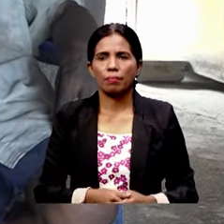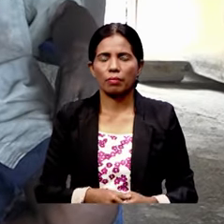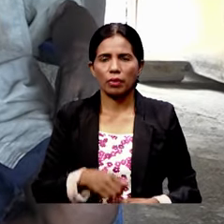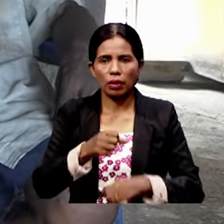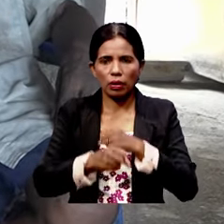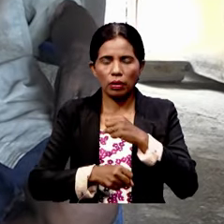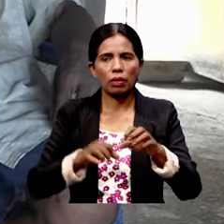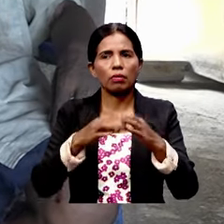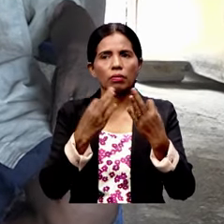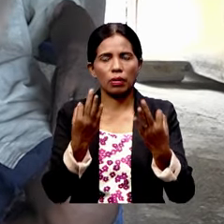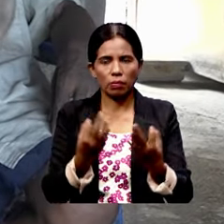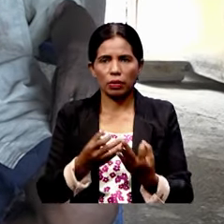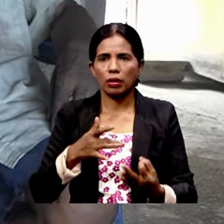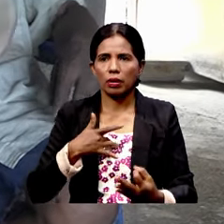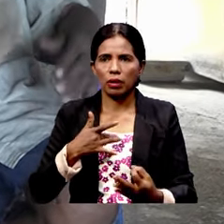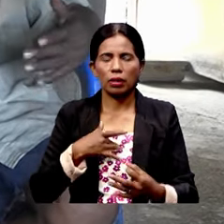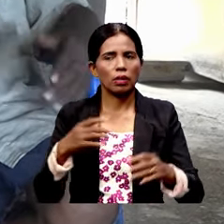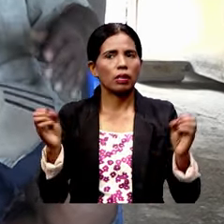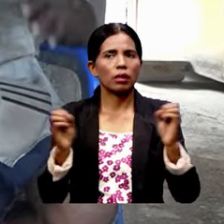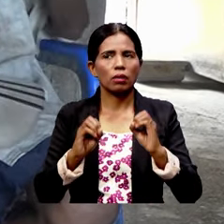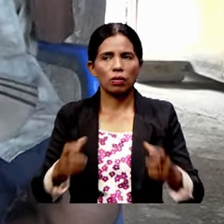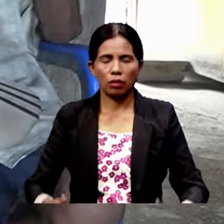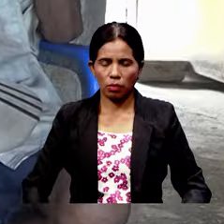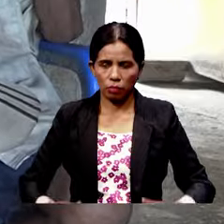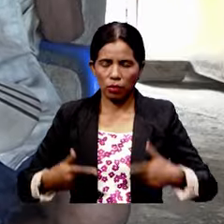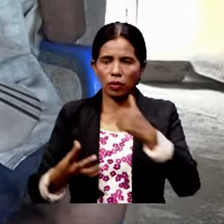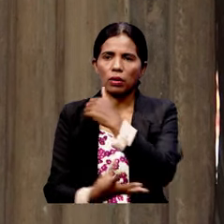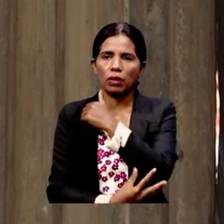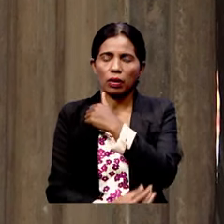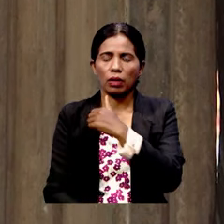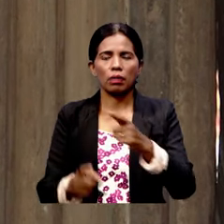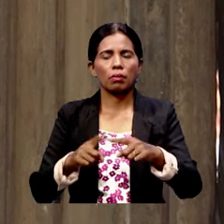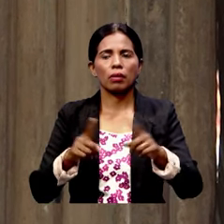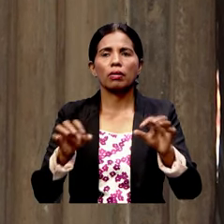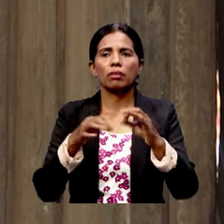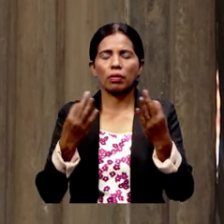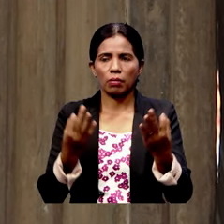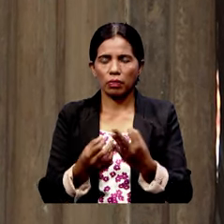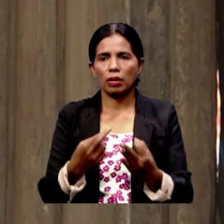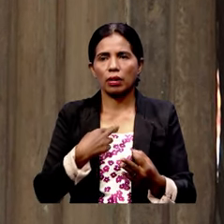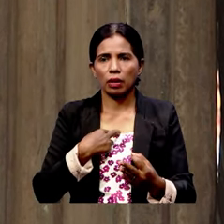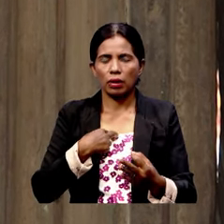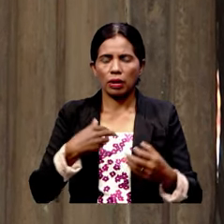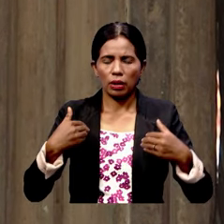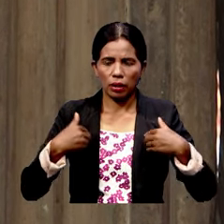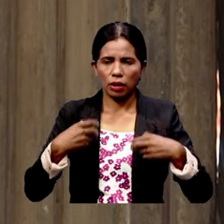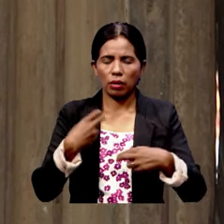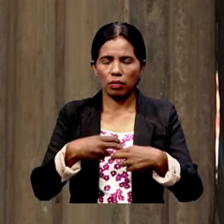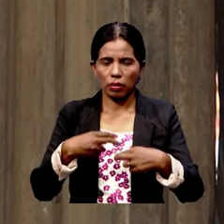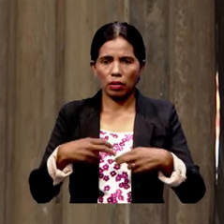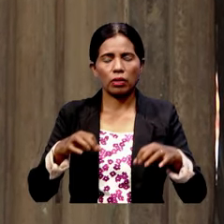nebe familia nesenti, Laos det Morris ho vulnerável. Mai bem família nerasik mos ia limitação